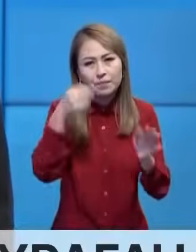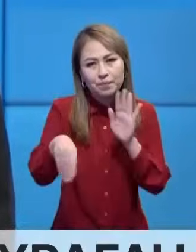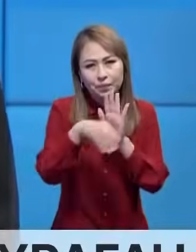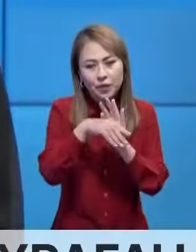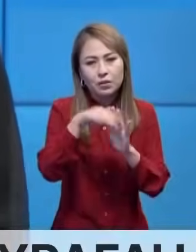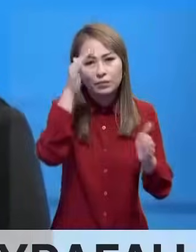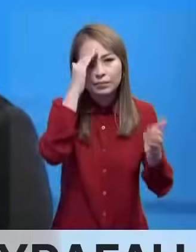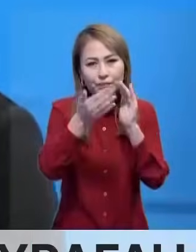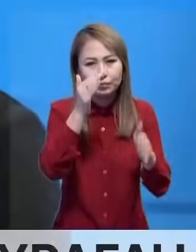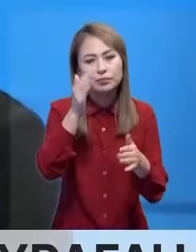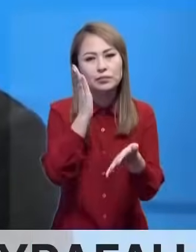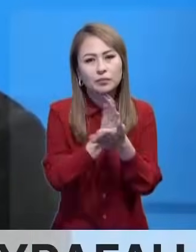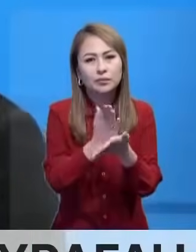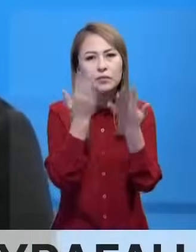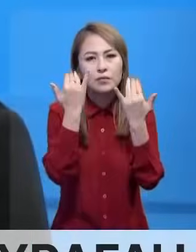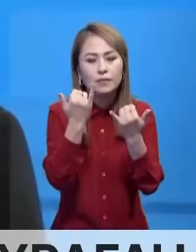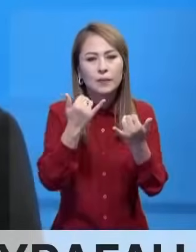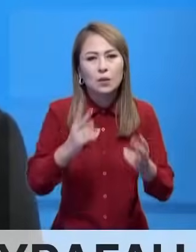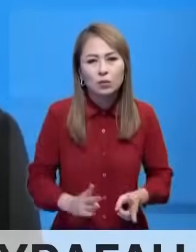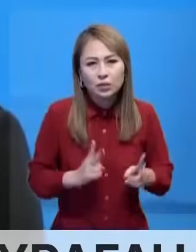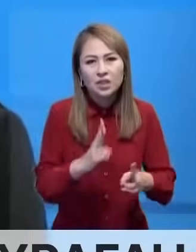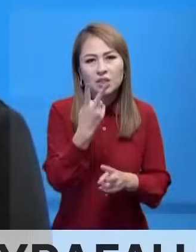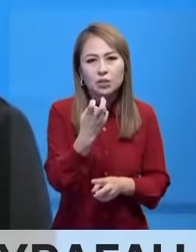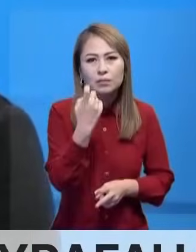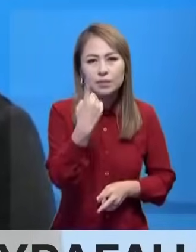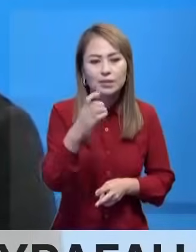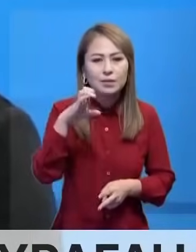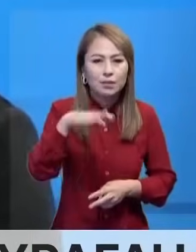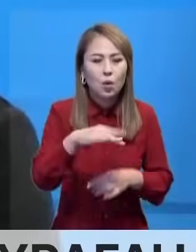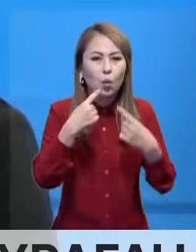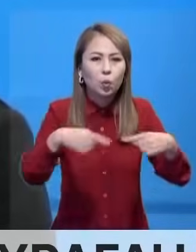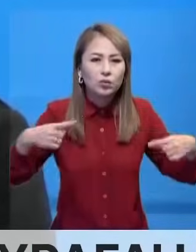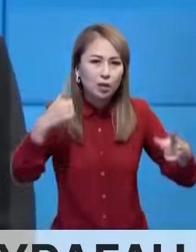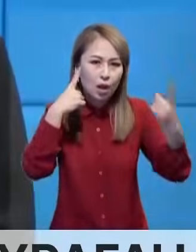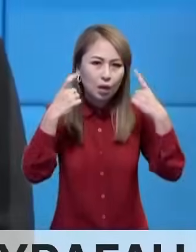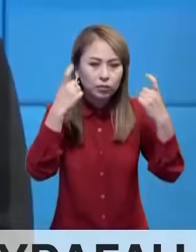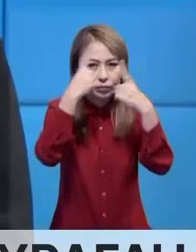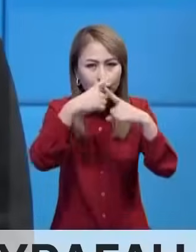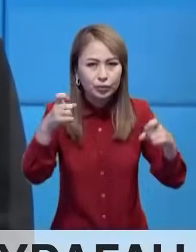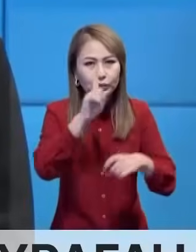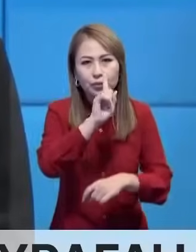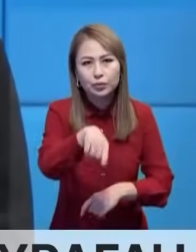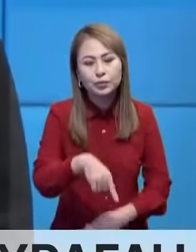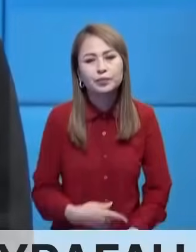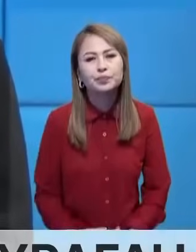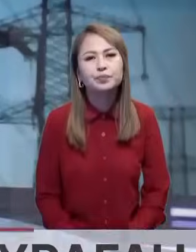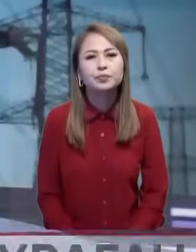бойынша күдіктелуде. Қылмыстық процестік кодексінің 201-ші бабына сәйкес өзге ақпарат жария етуге жатпайды.